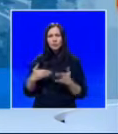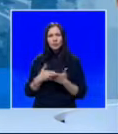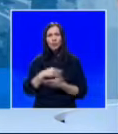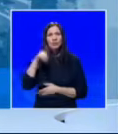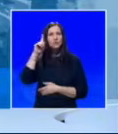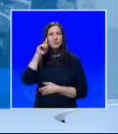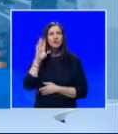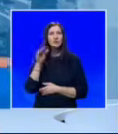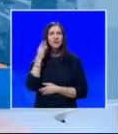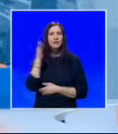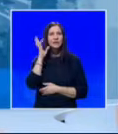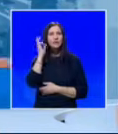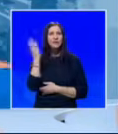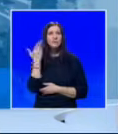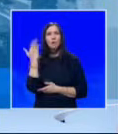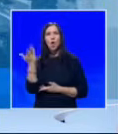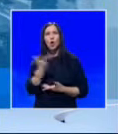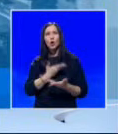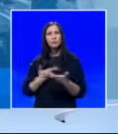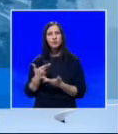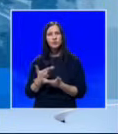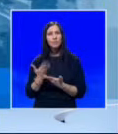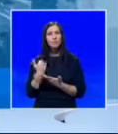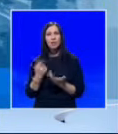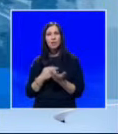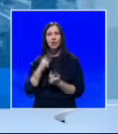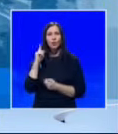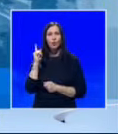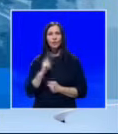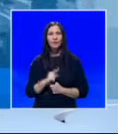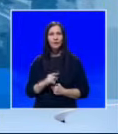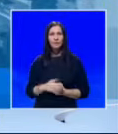тези имена са били обсъждани преди няколко дни.